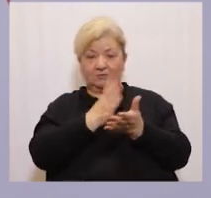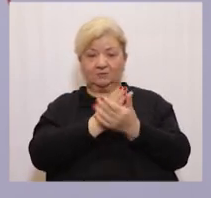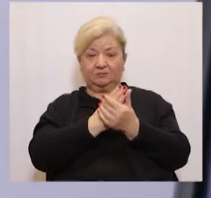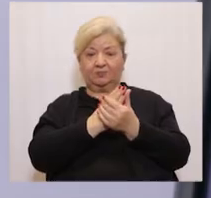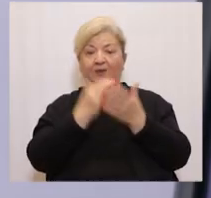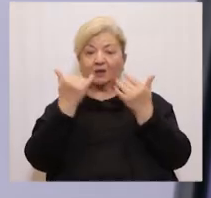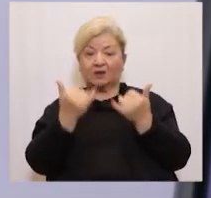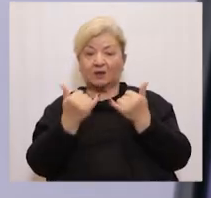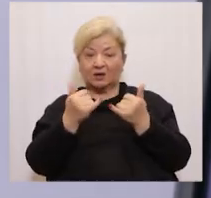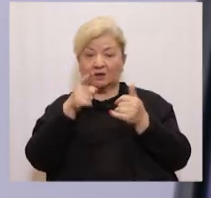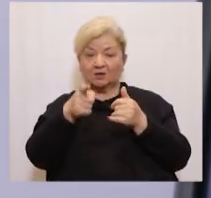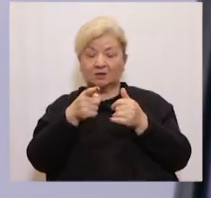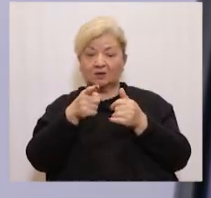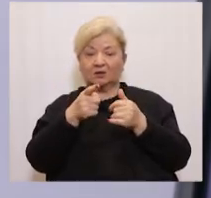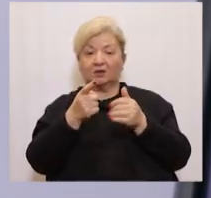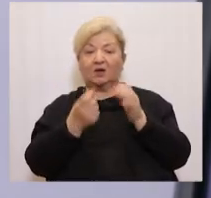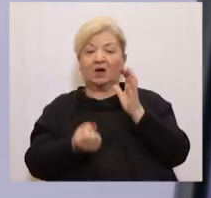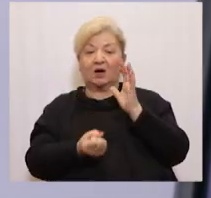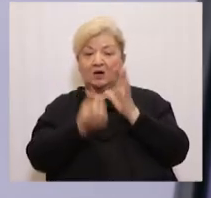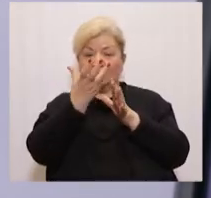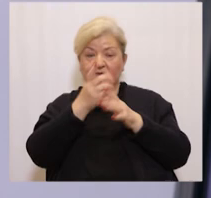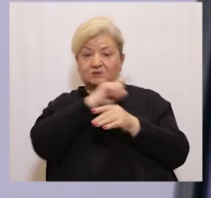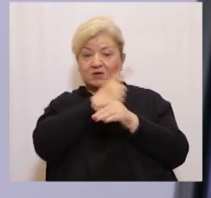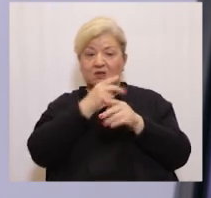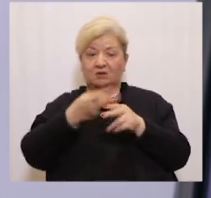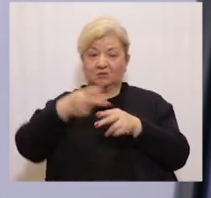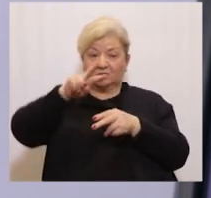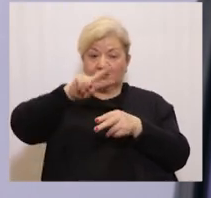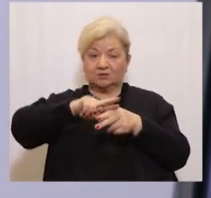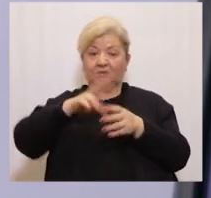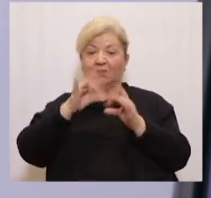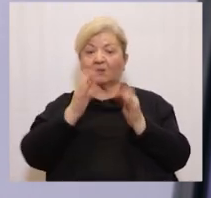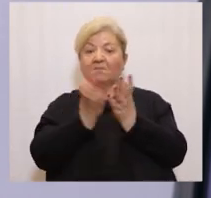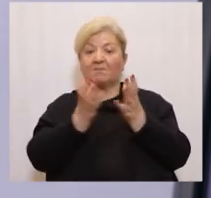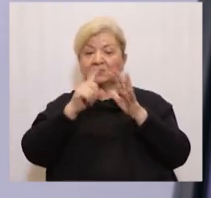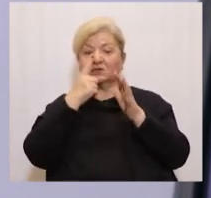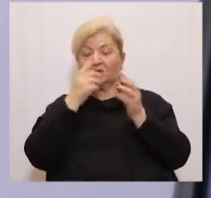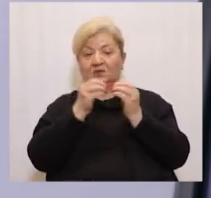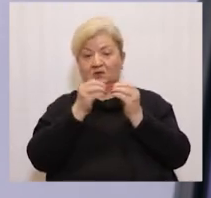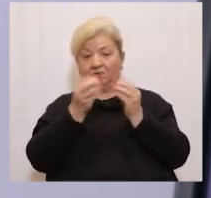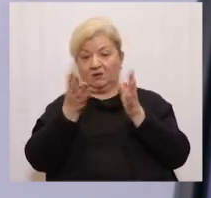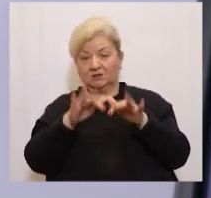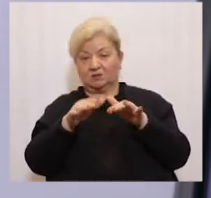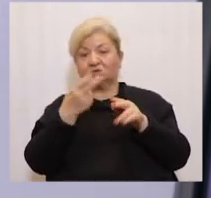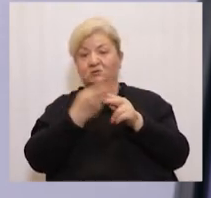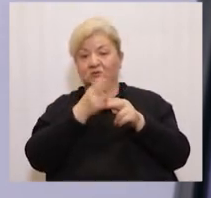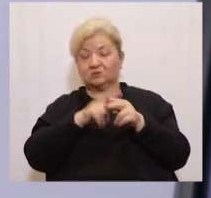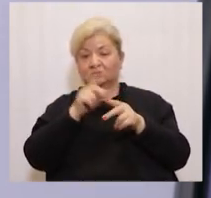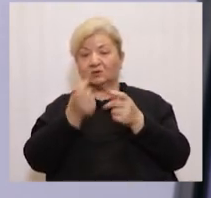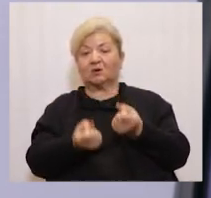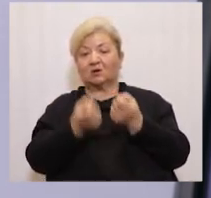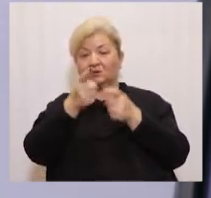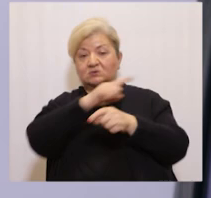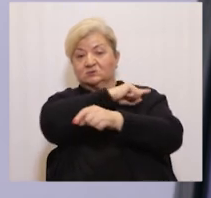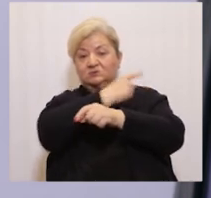გრავიტაციული მიზიდულობით. ახლა ჩვენ ამომგდები ძალა გავზარდეთ, მაგრამ მასა იგივე დარჩა, შესაბამისად გაჩნდა ეს